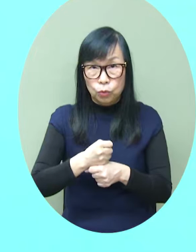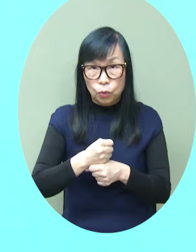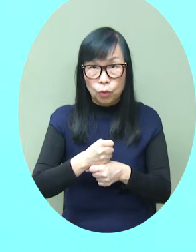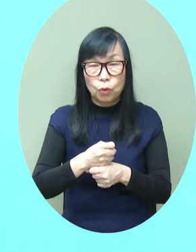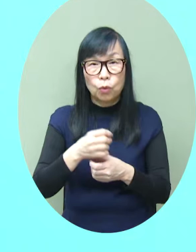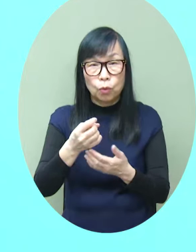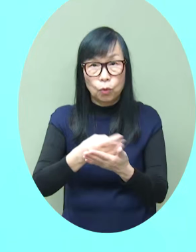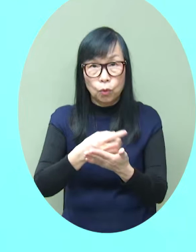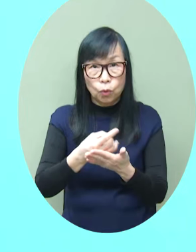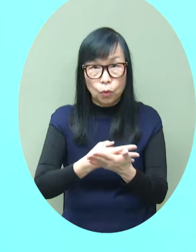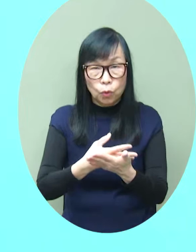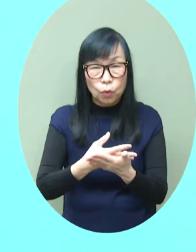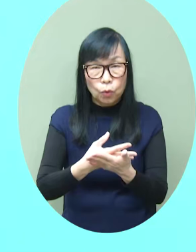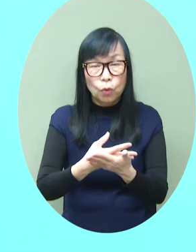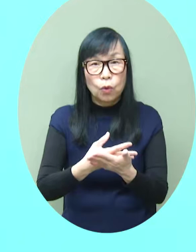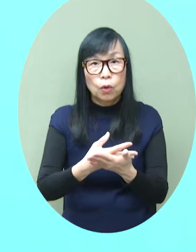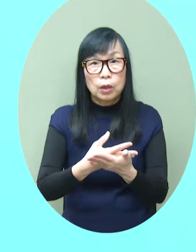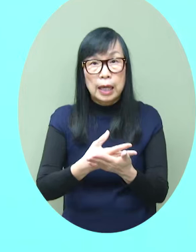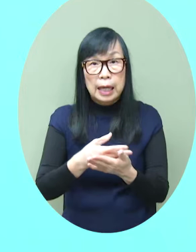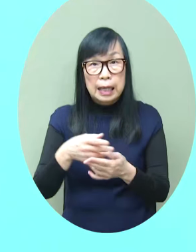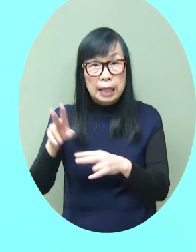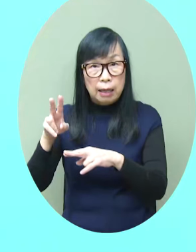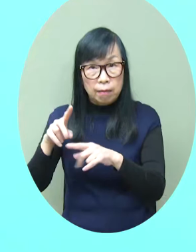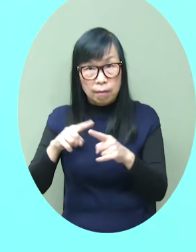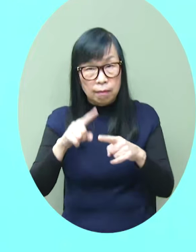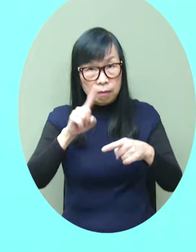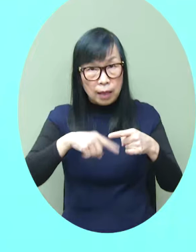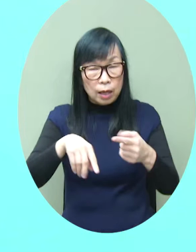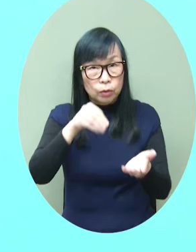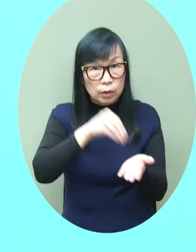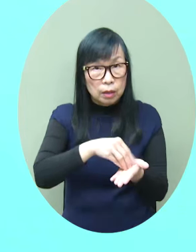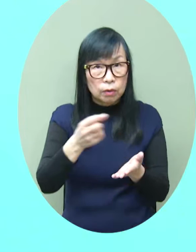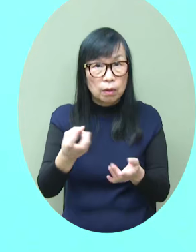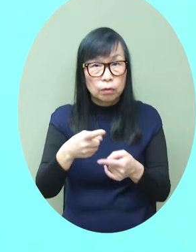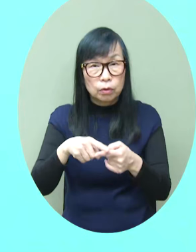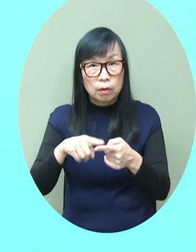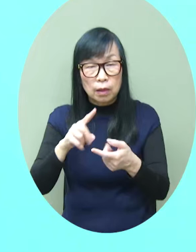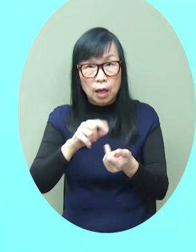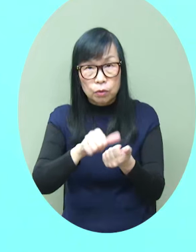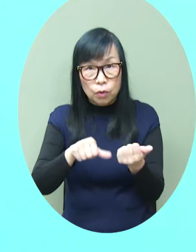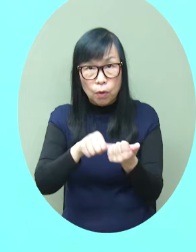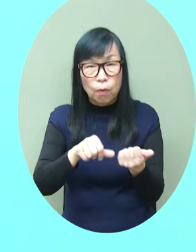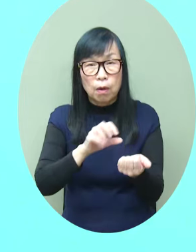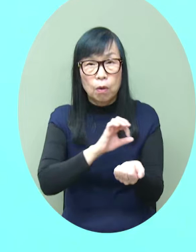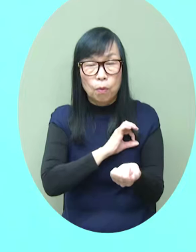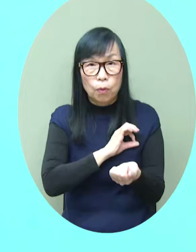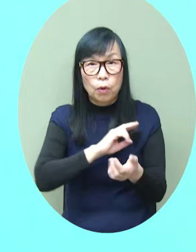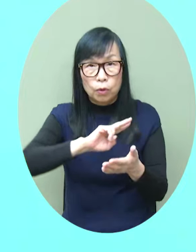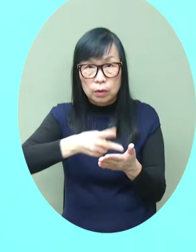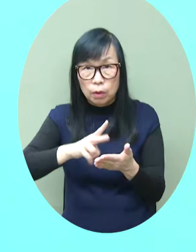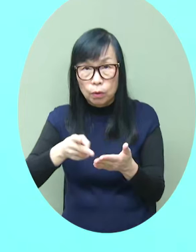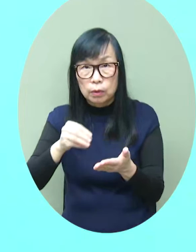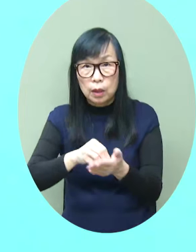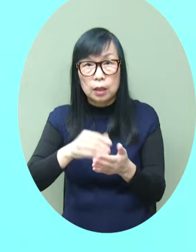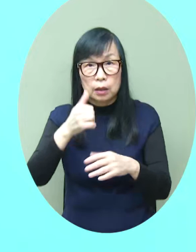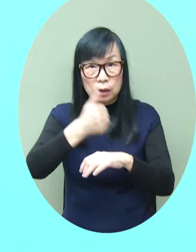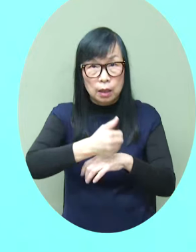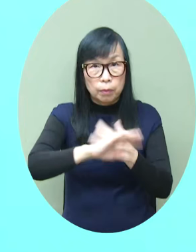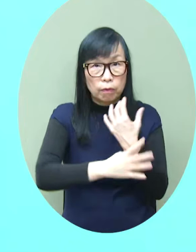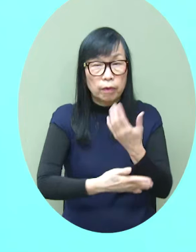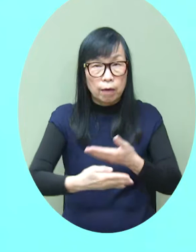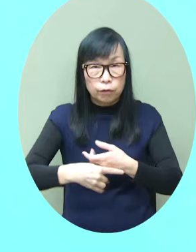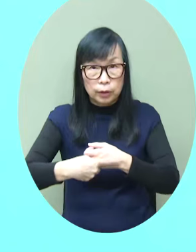措。由人大作咗個決定，再由全國人大常委會嚟到去修訂咗基本法附件